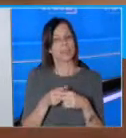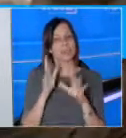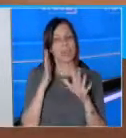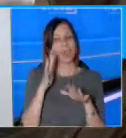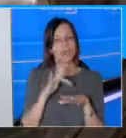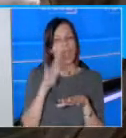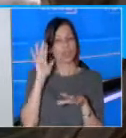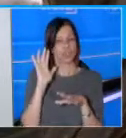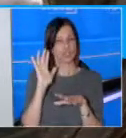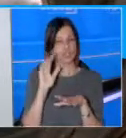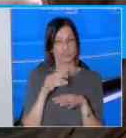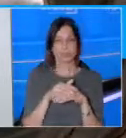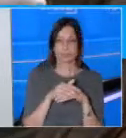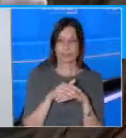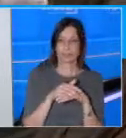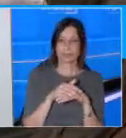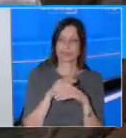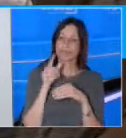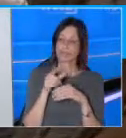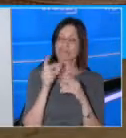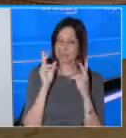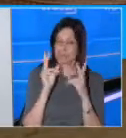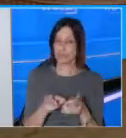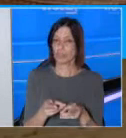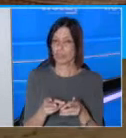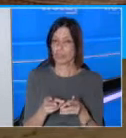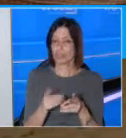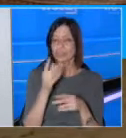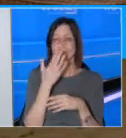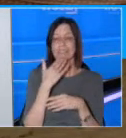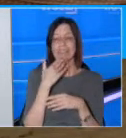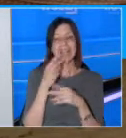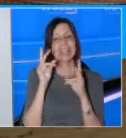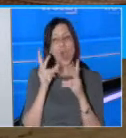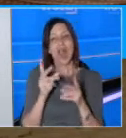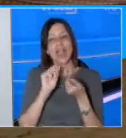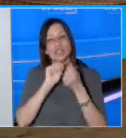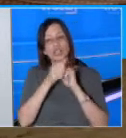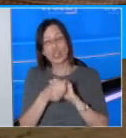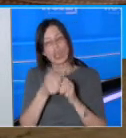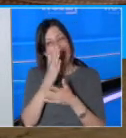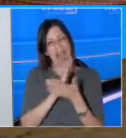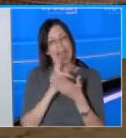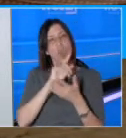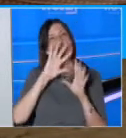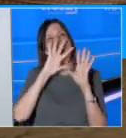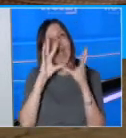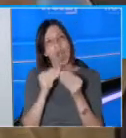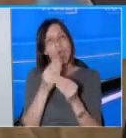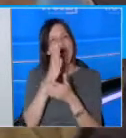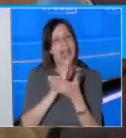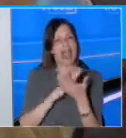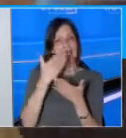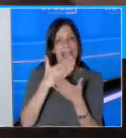רגיש, שבו ייתכן שישראל יכולה לשנות חלק, לא את כל, אבל חלק